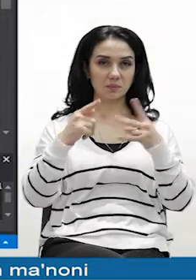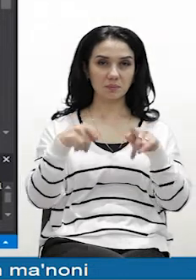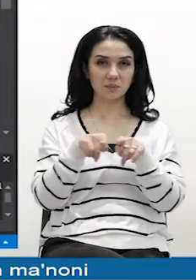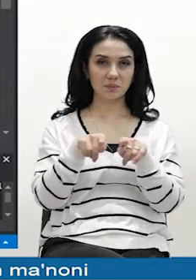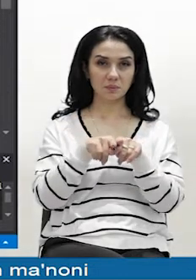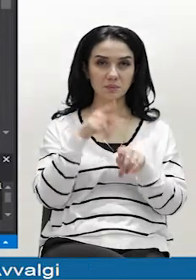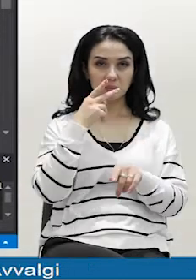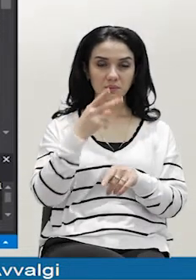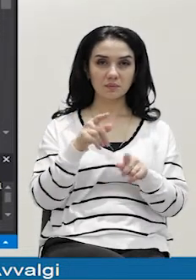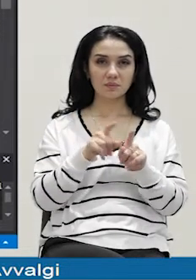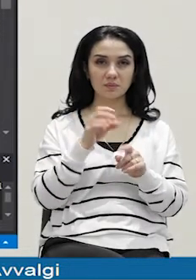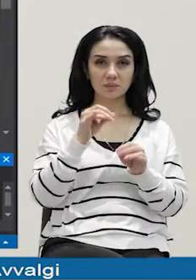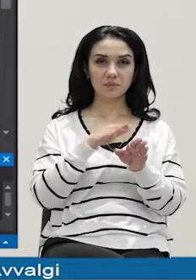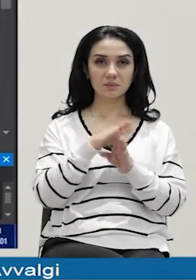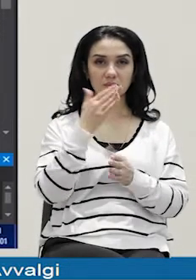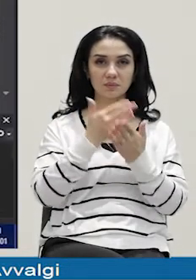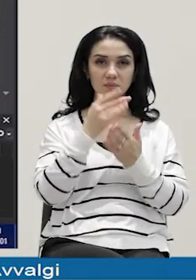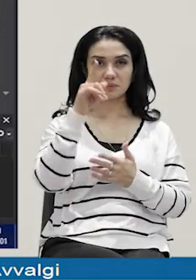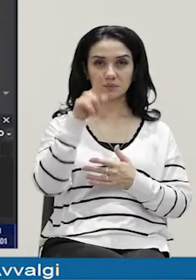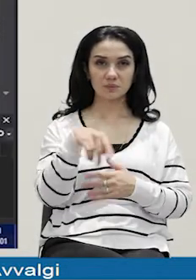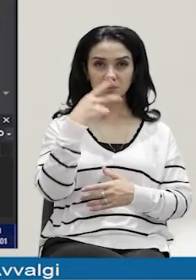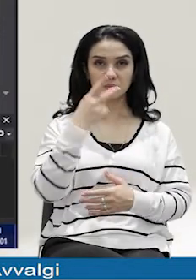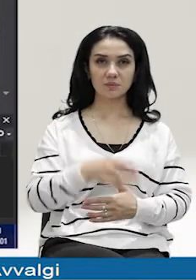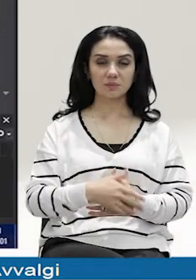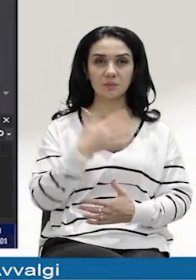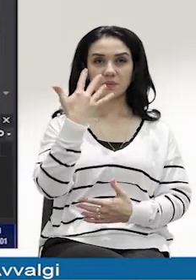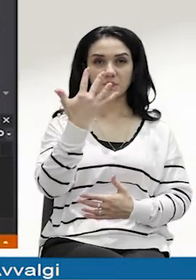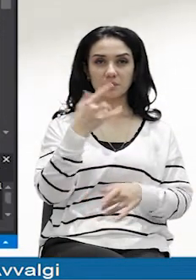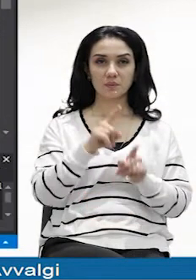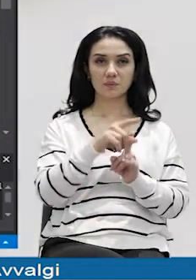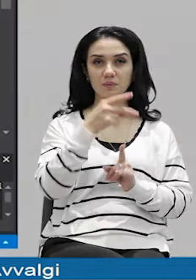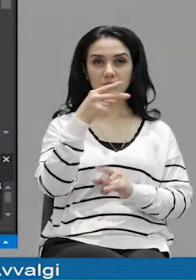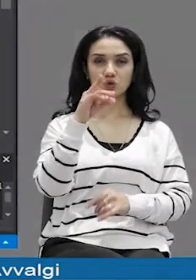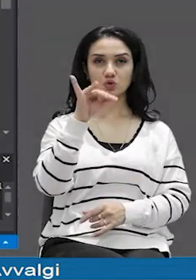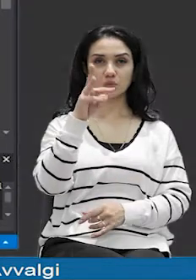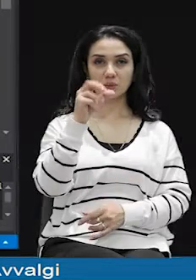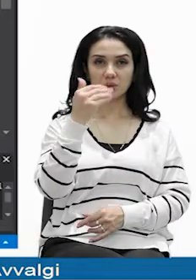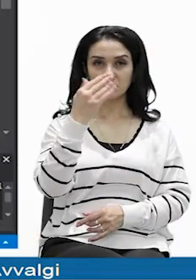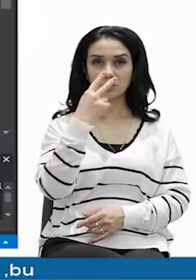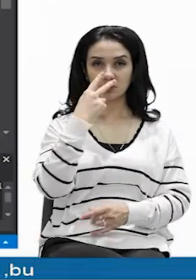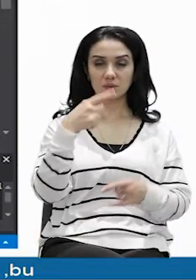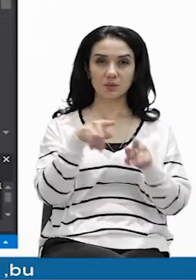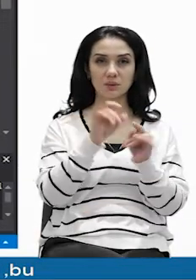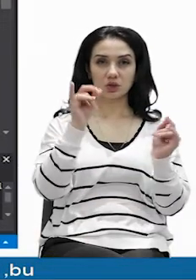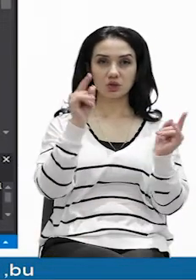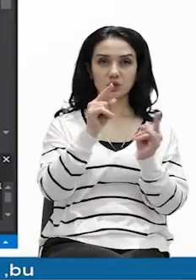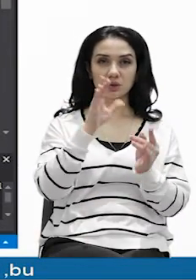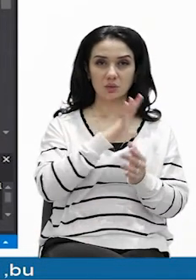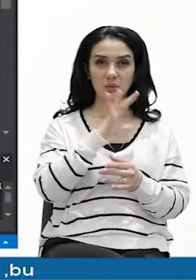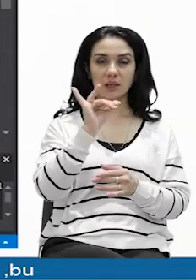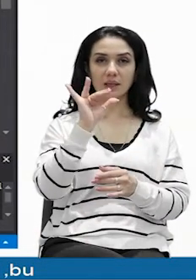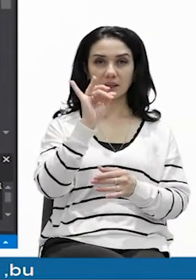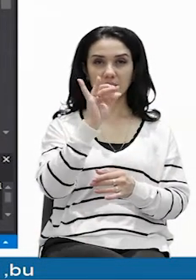Bana. Şunca nasıl bacarlı yaptı hemen. Tamam. 5. Hani 5 girsem cümle. Avali görünüşten bana kıskara bu oldu. Doğru mu?